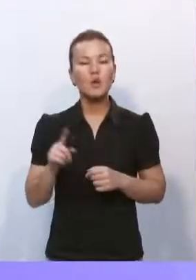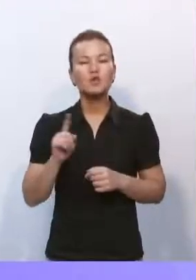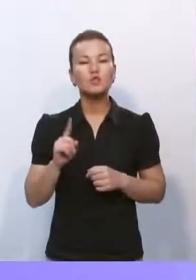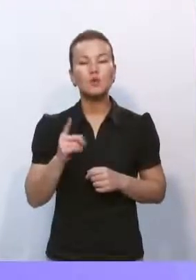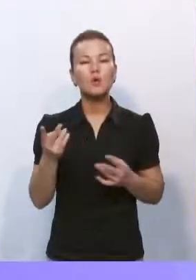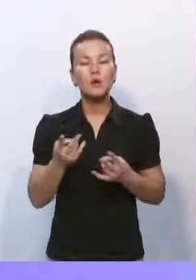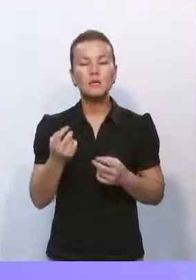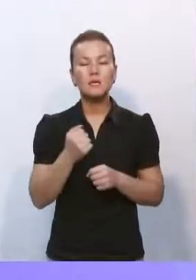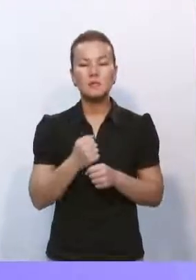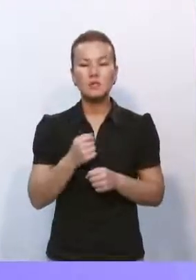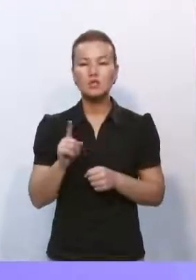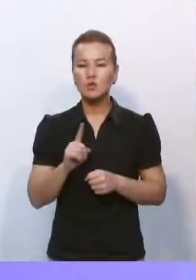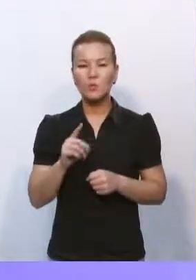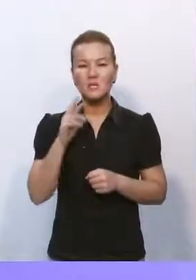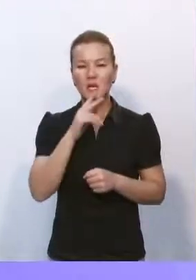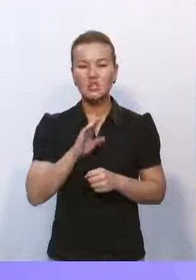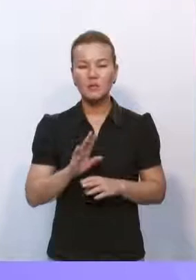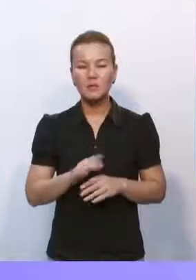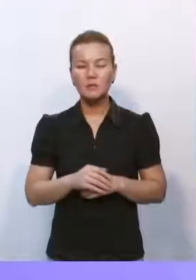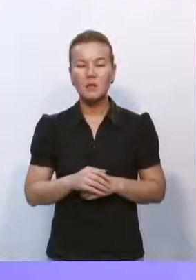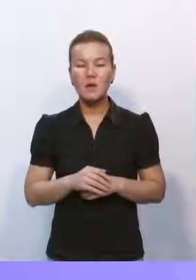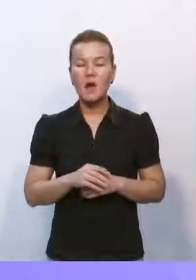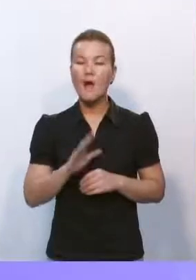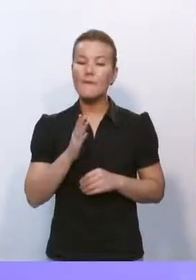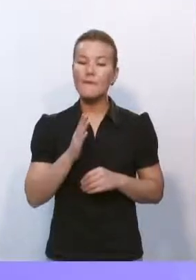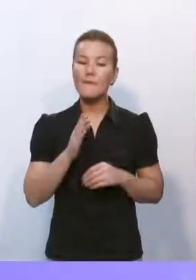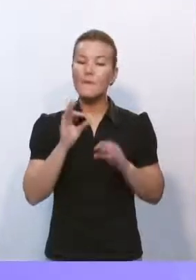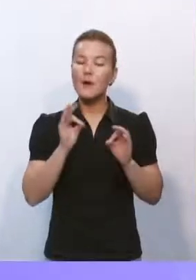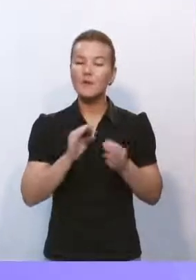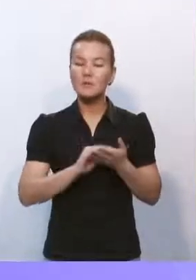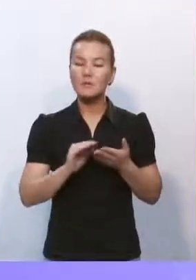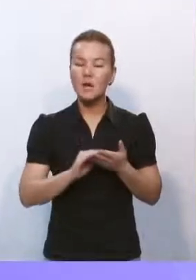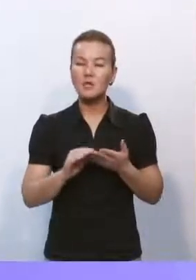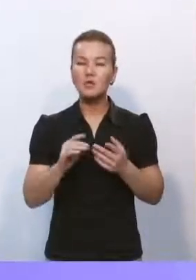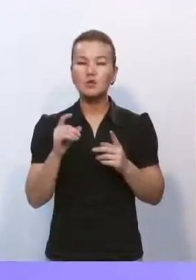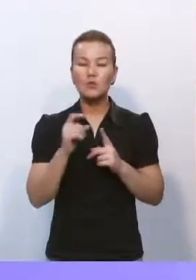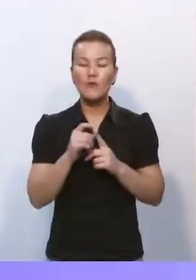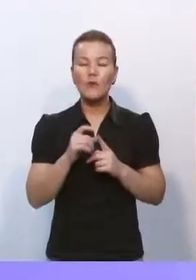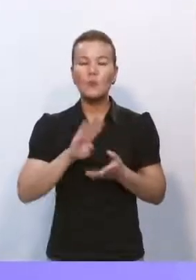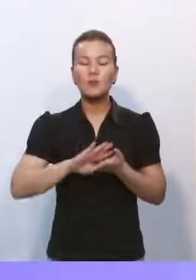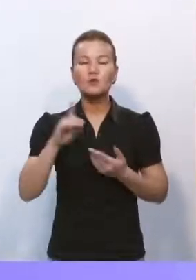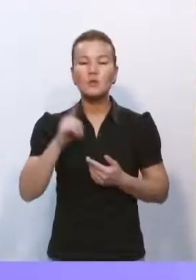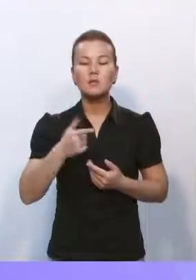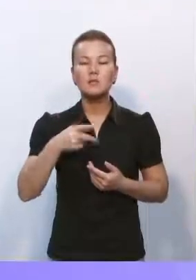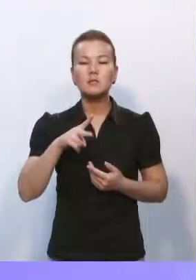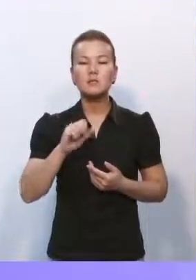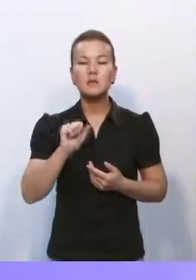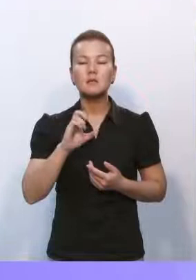Что надо сделать, чтобы не ошибиться в правописании слов с безударной гласной в